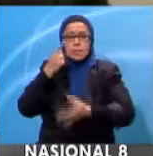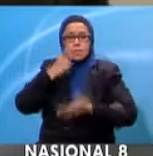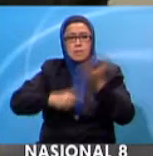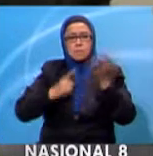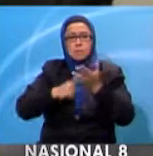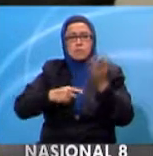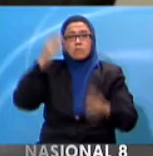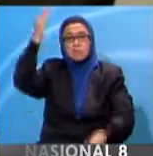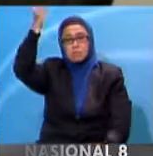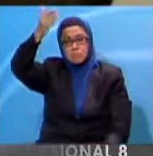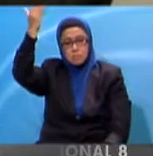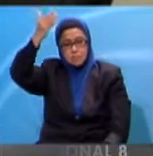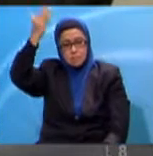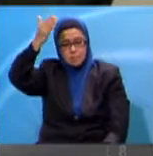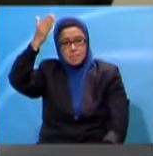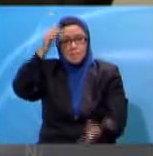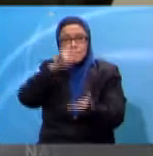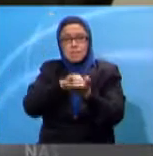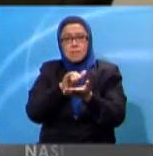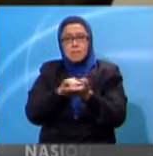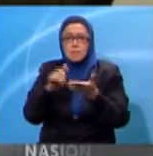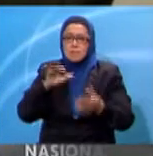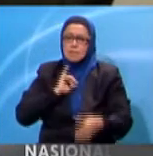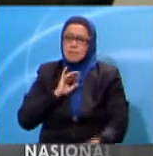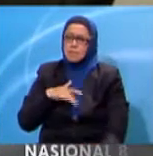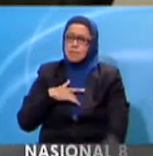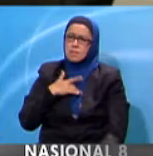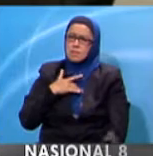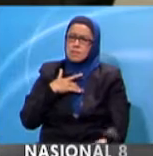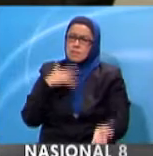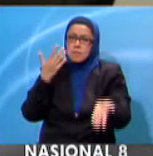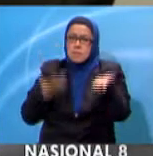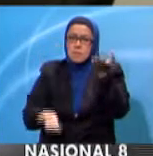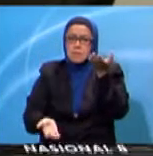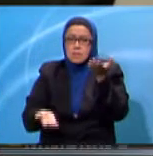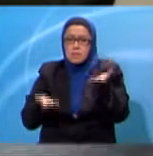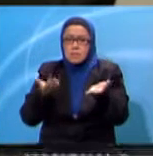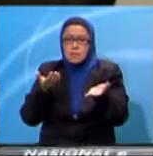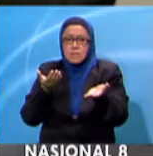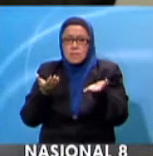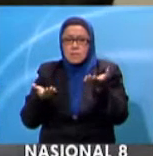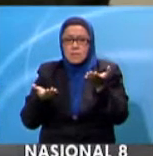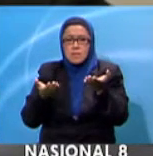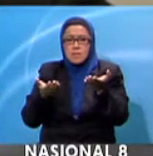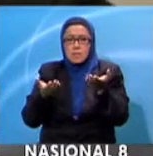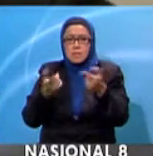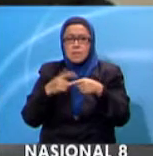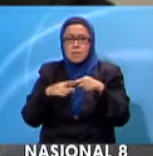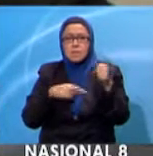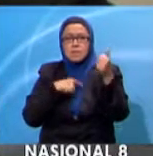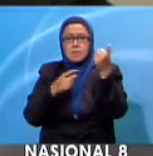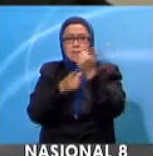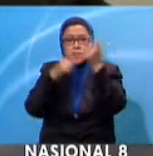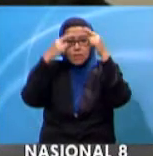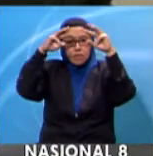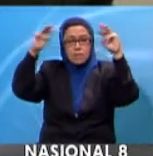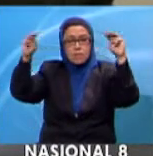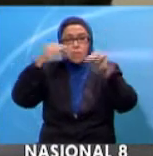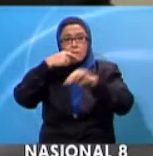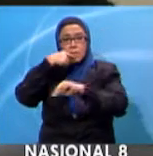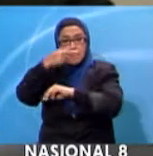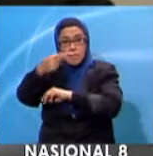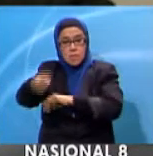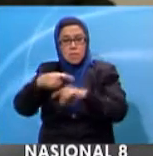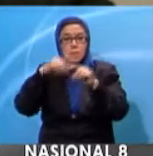saya rasalah itu untuk yang amat berhormat Timbalan Perdana Menteri untuk menyatakan pengalaman